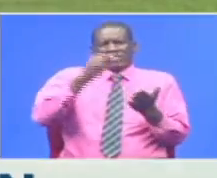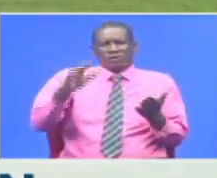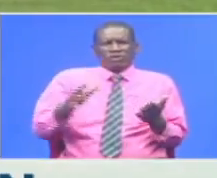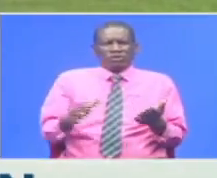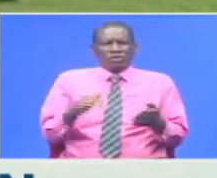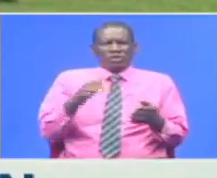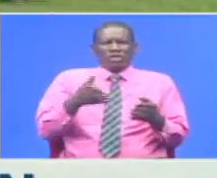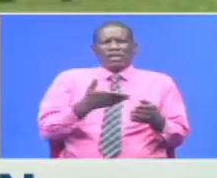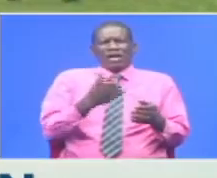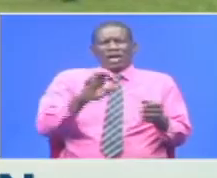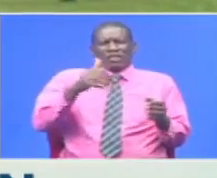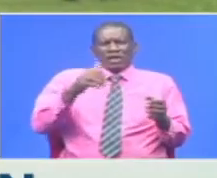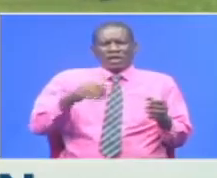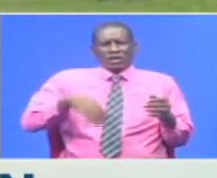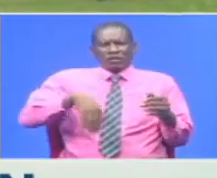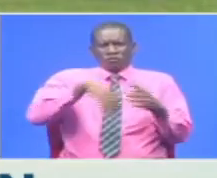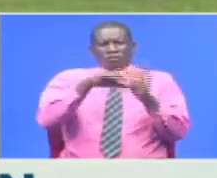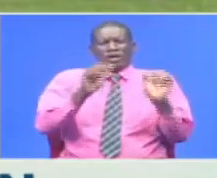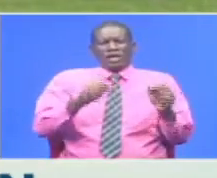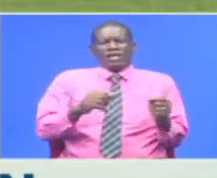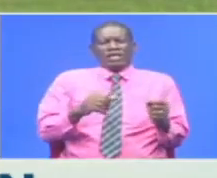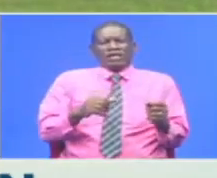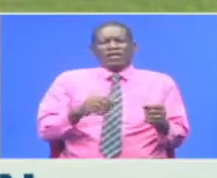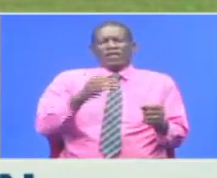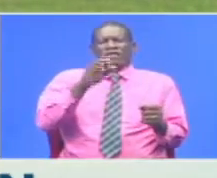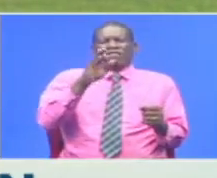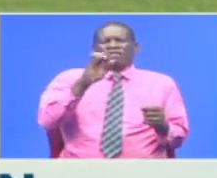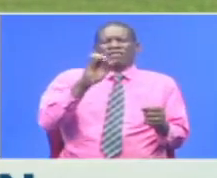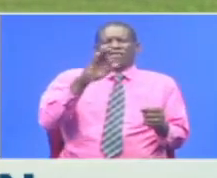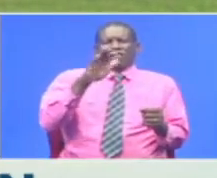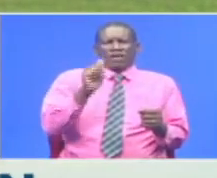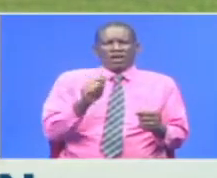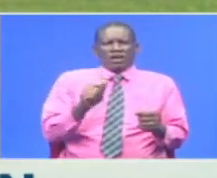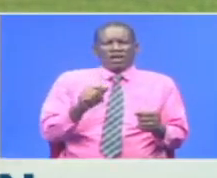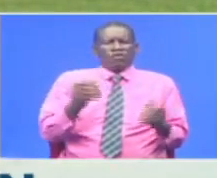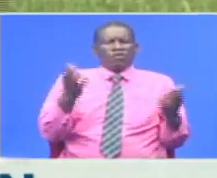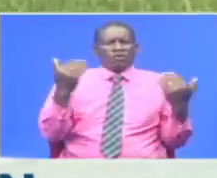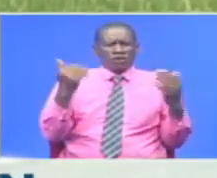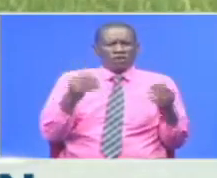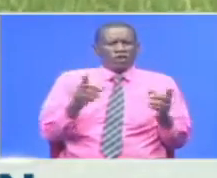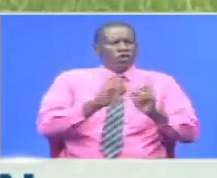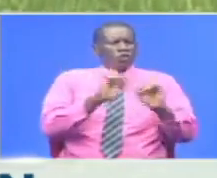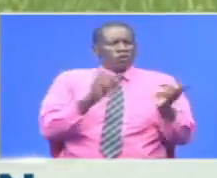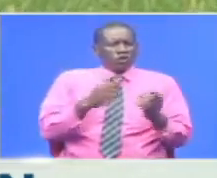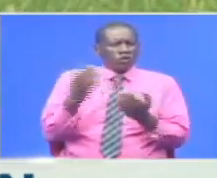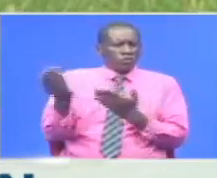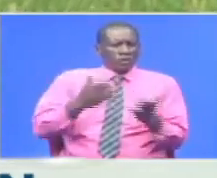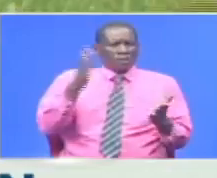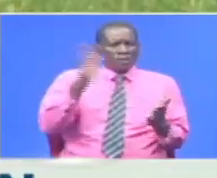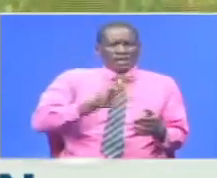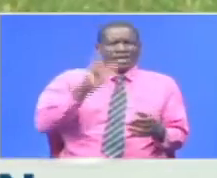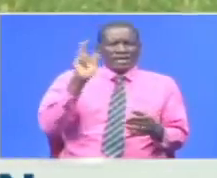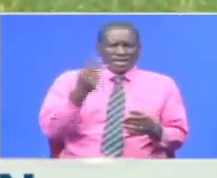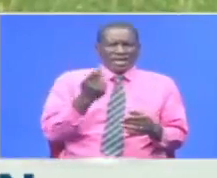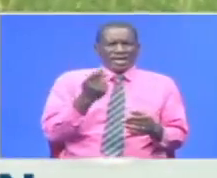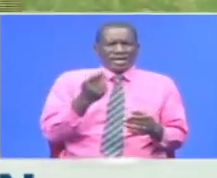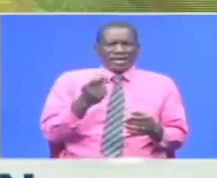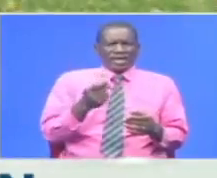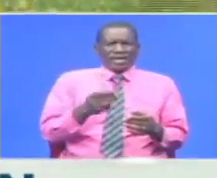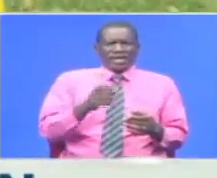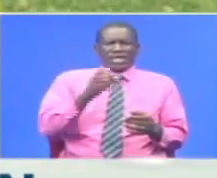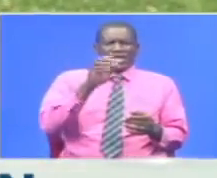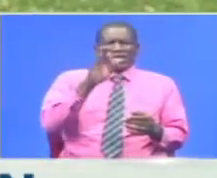wanaweza kulegeza. FIFA kamwe haitarudisha Kenya kwenye kapu la